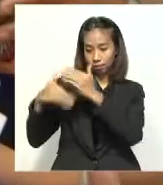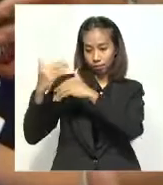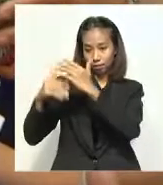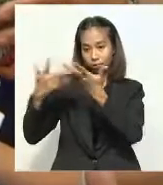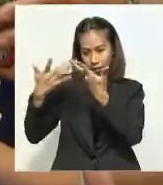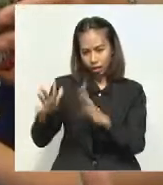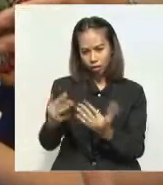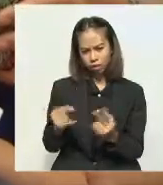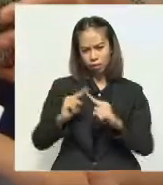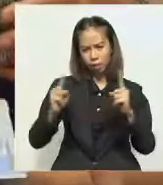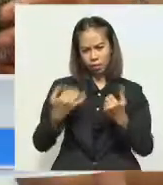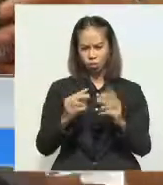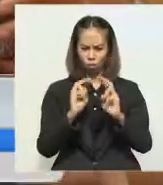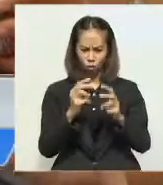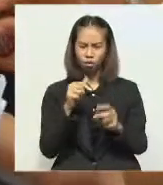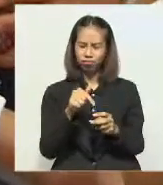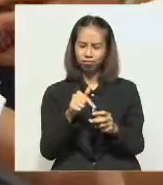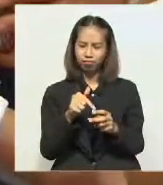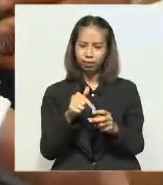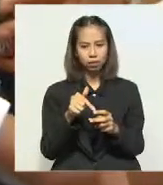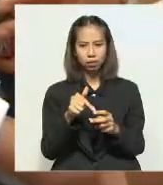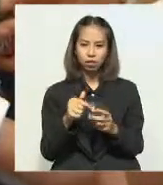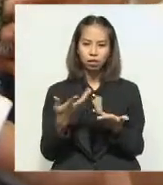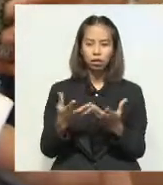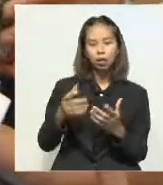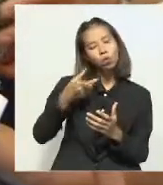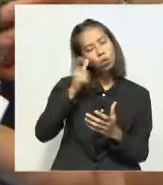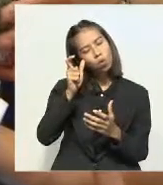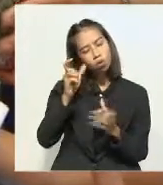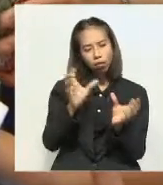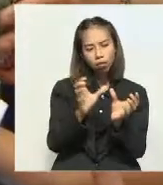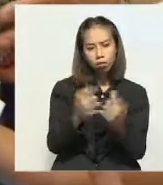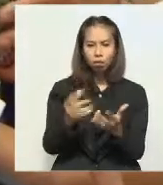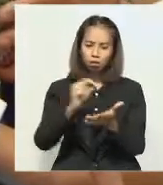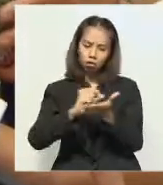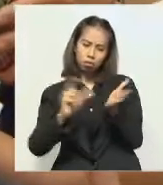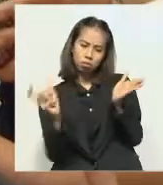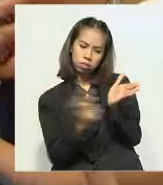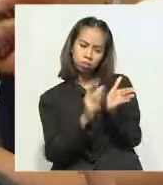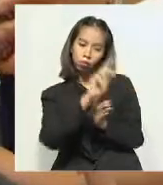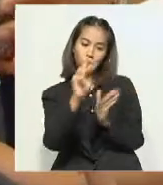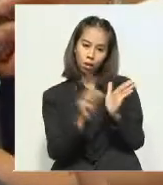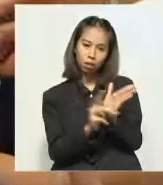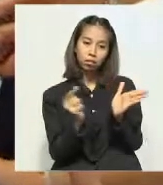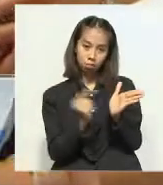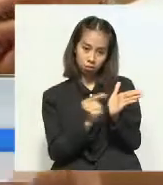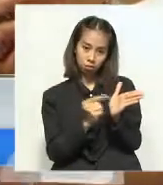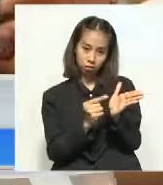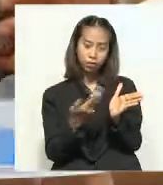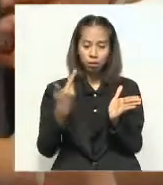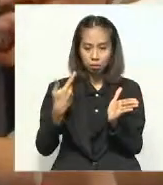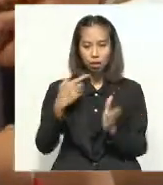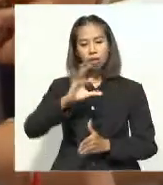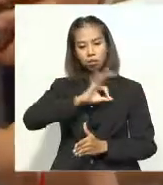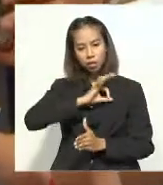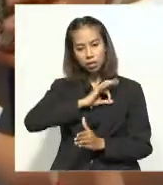ข้อนี้คือข้อนี้เนี่ยองค์ประกอบไม่รู้เป็นยังไงเพียงแต่เขียนไว้ในกฎหมายว่าให้สมาชิกมีส่วนร่วมอย่างกว้าง